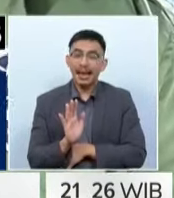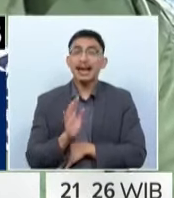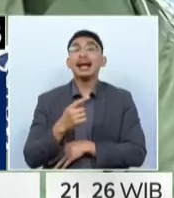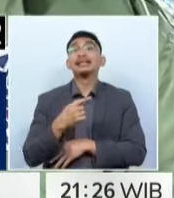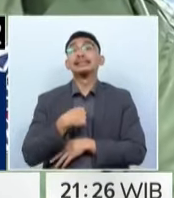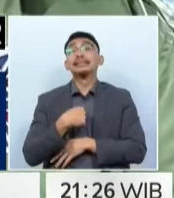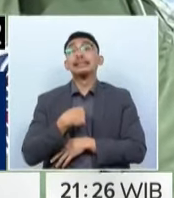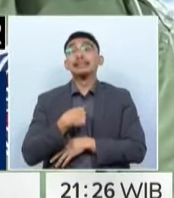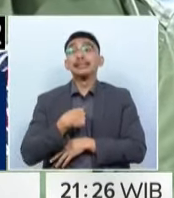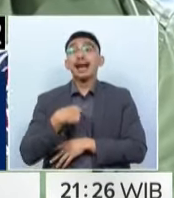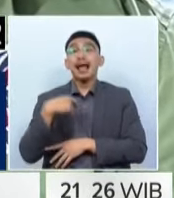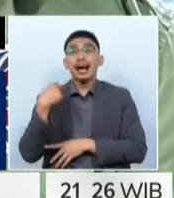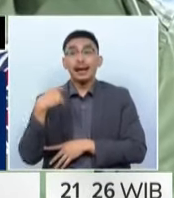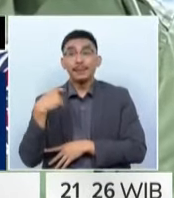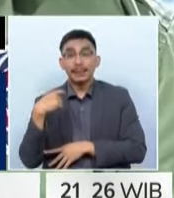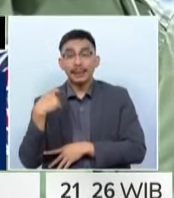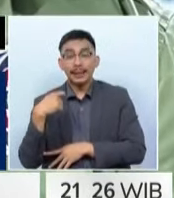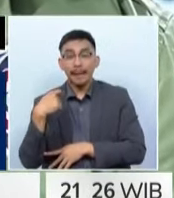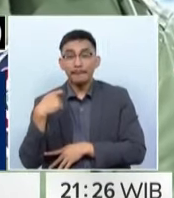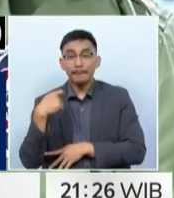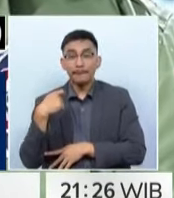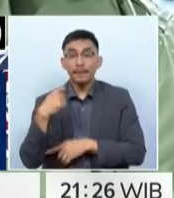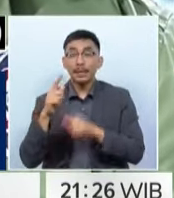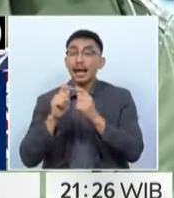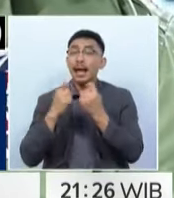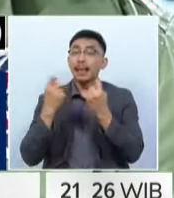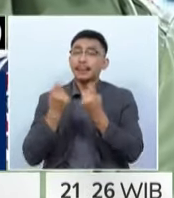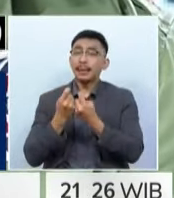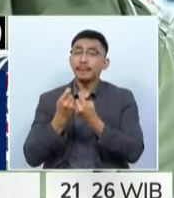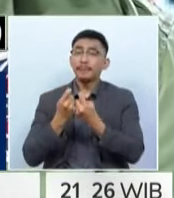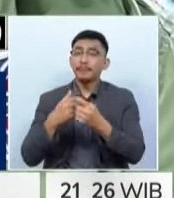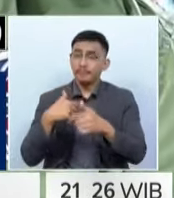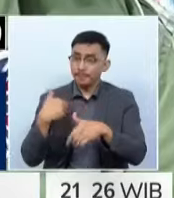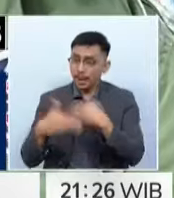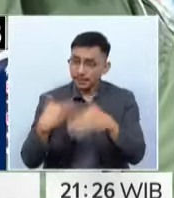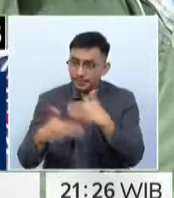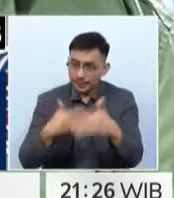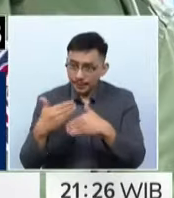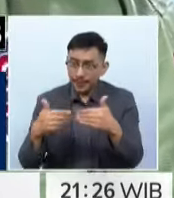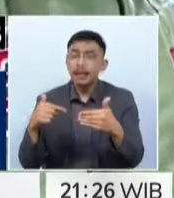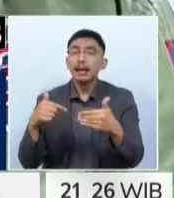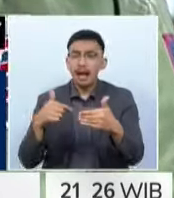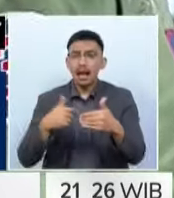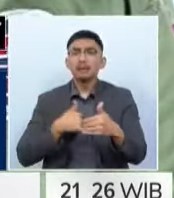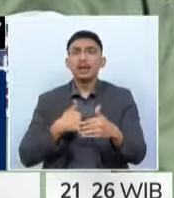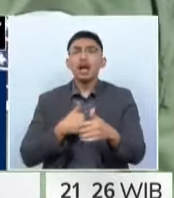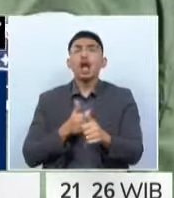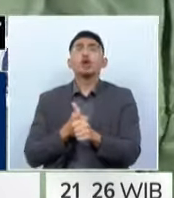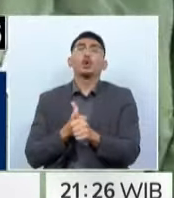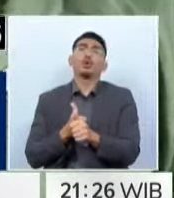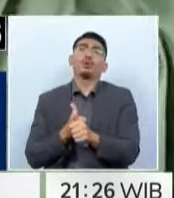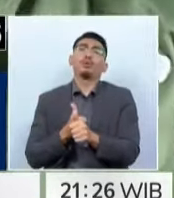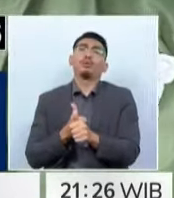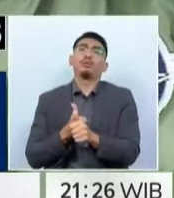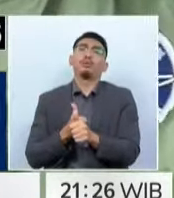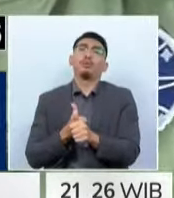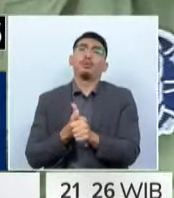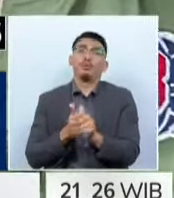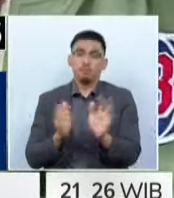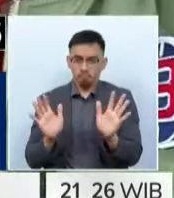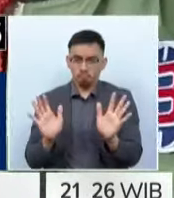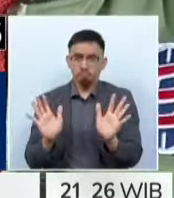agai seorang team player saya harus loyal jadi ya saya tidak banyak